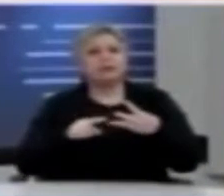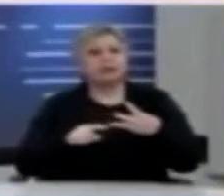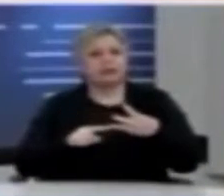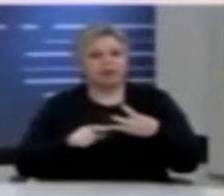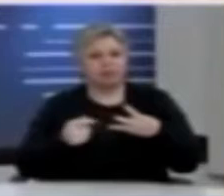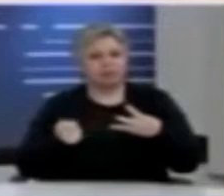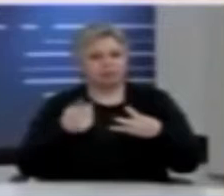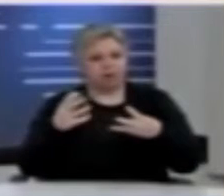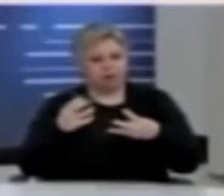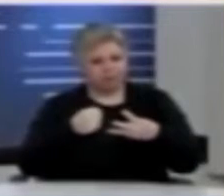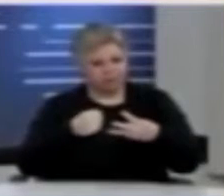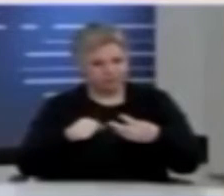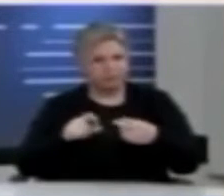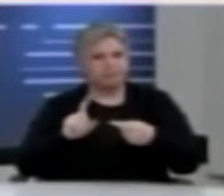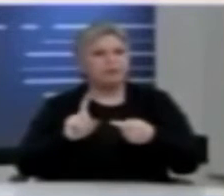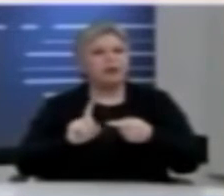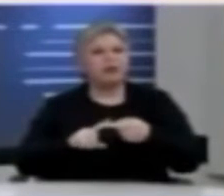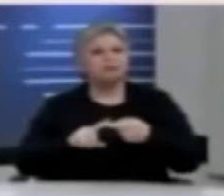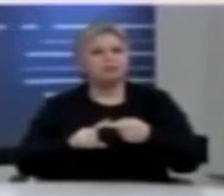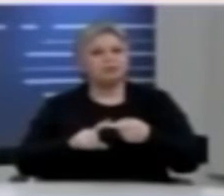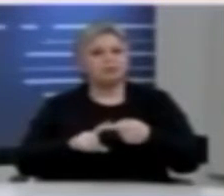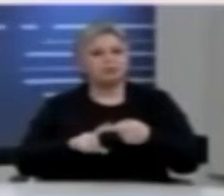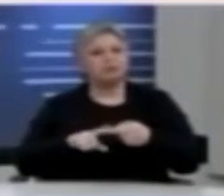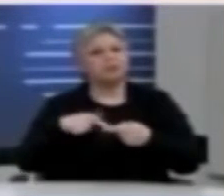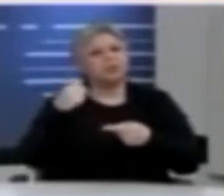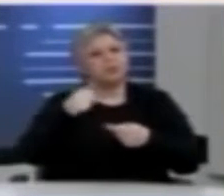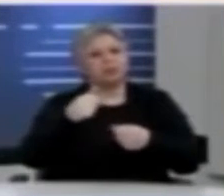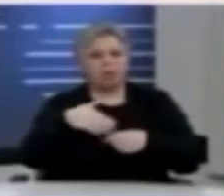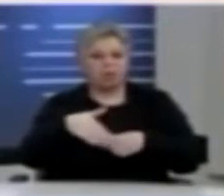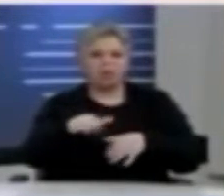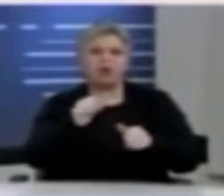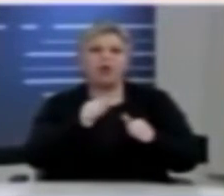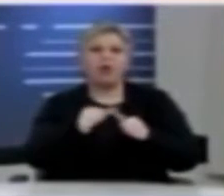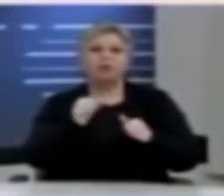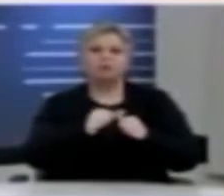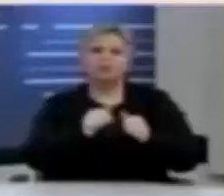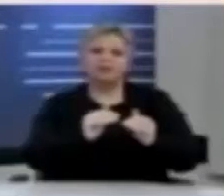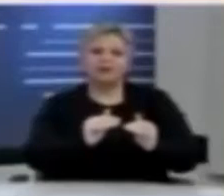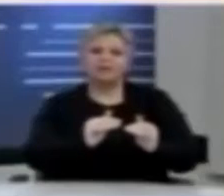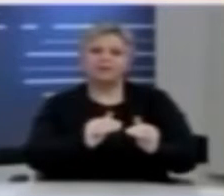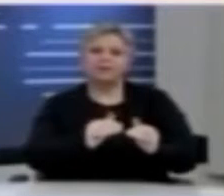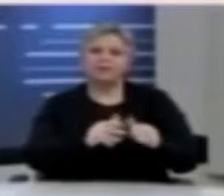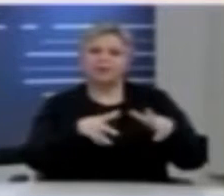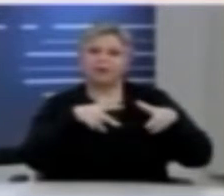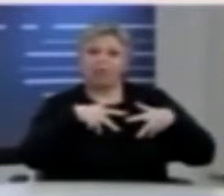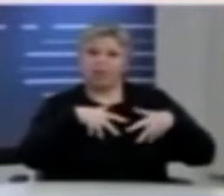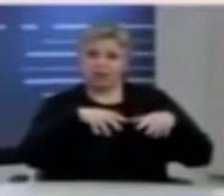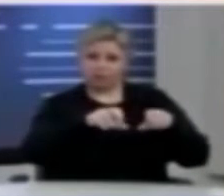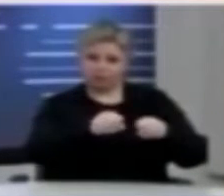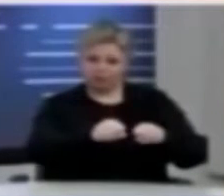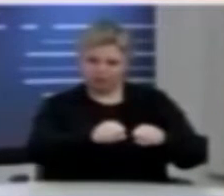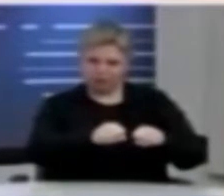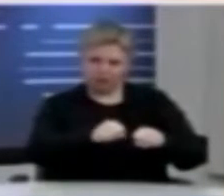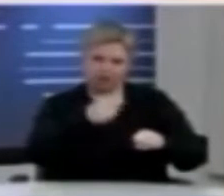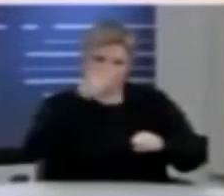πρώτος, να αγκιστρωθεί για λίγους μήνες ακόμα ο κύριος Τσίπρας στην εξουσία. Ο